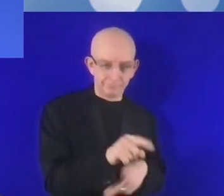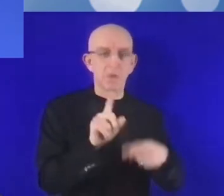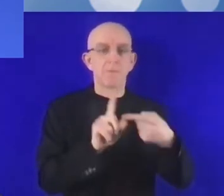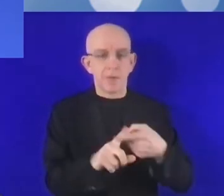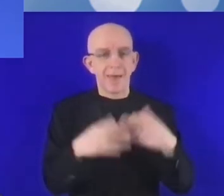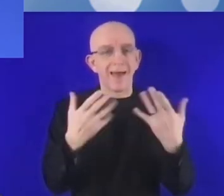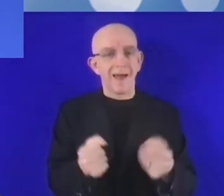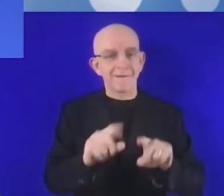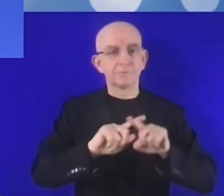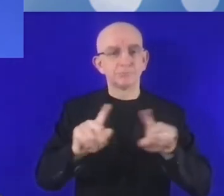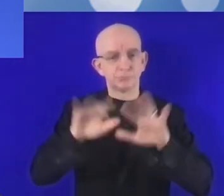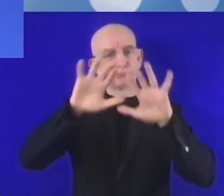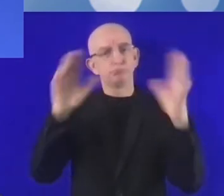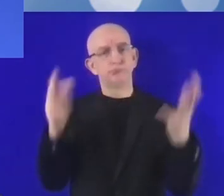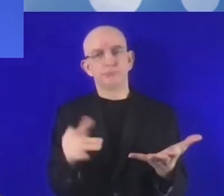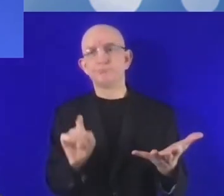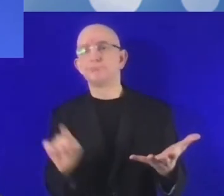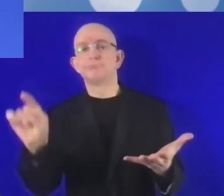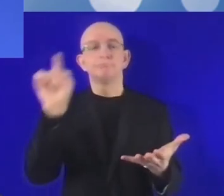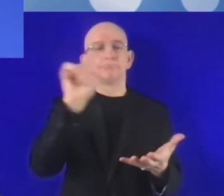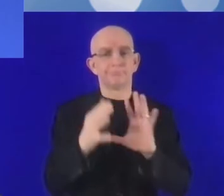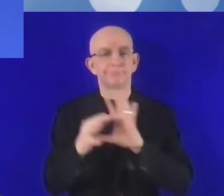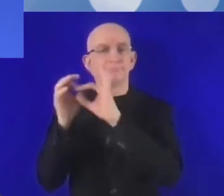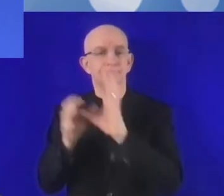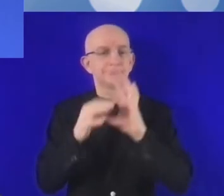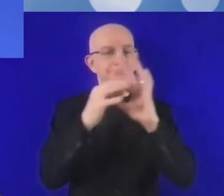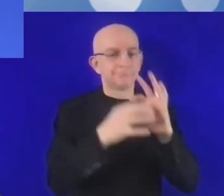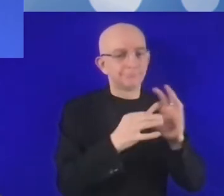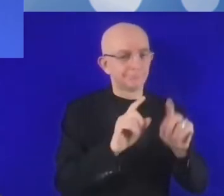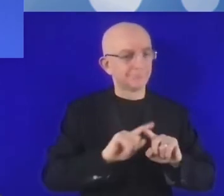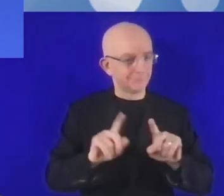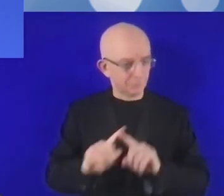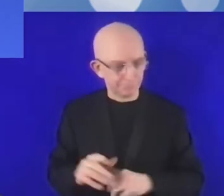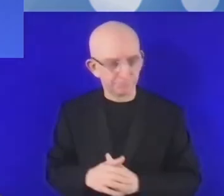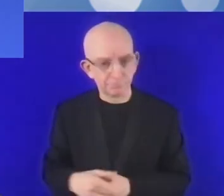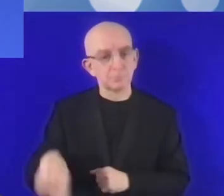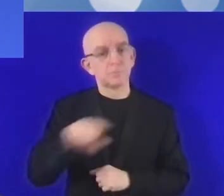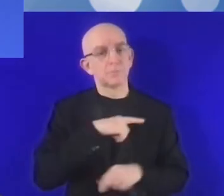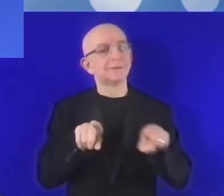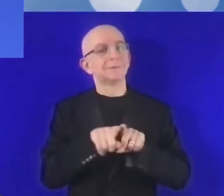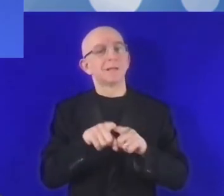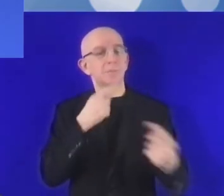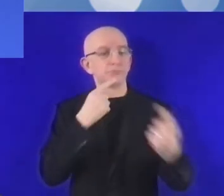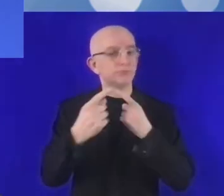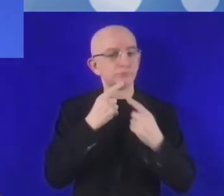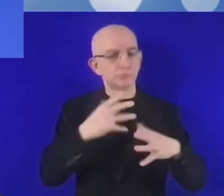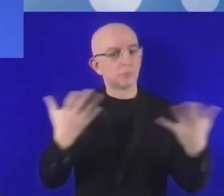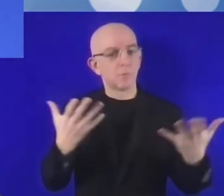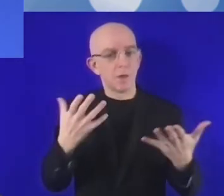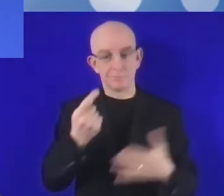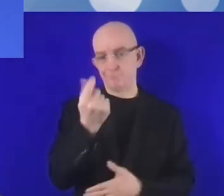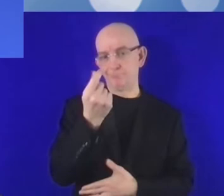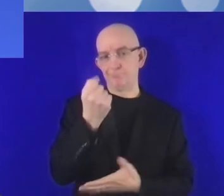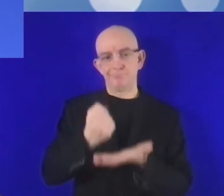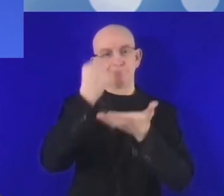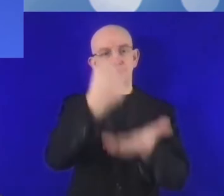journée hier, c'est beaucoup de discussions autour des investissements, c'est-à-dire la manière dont on peut accompagner le développement